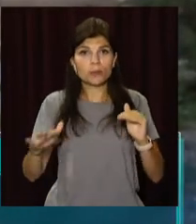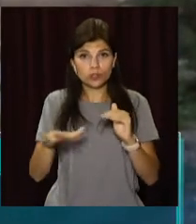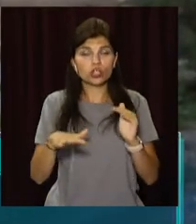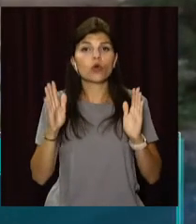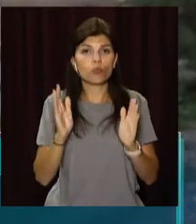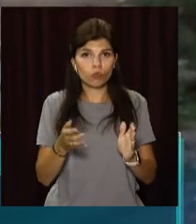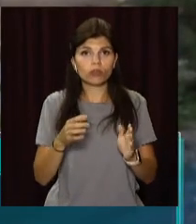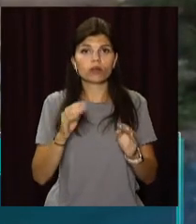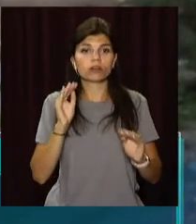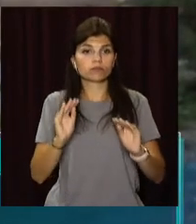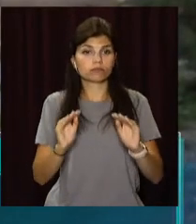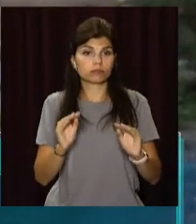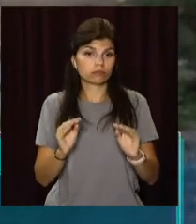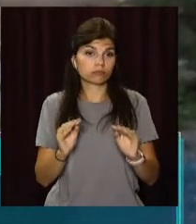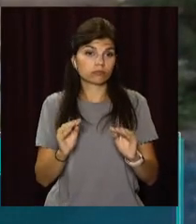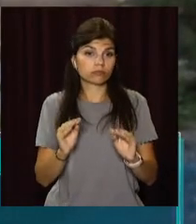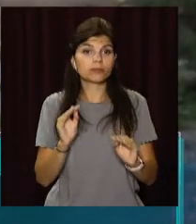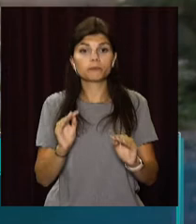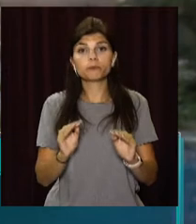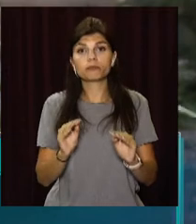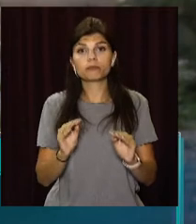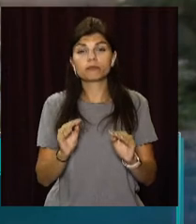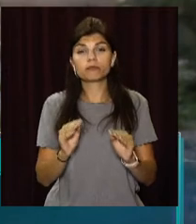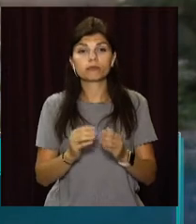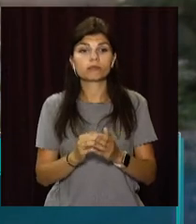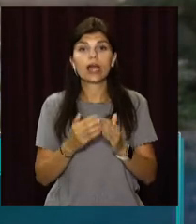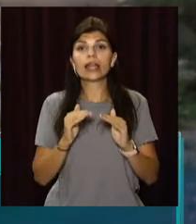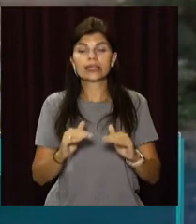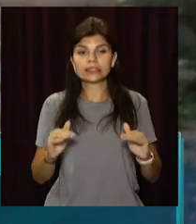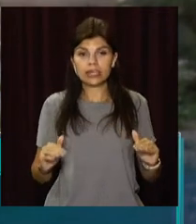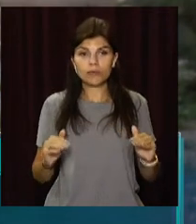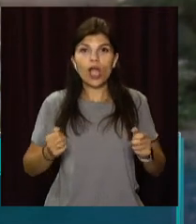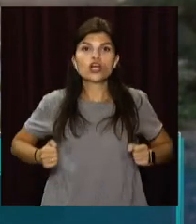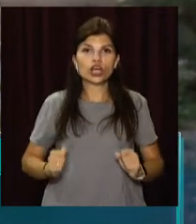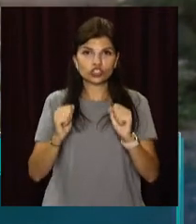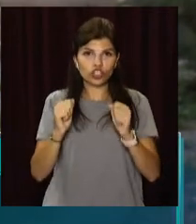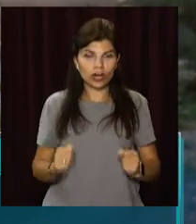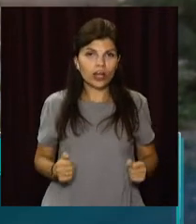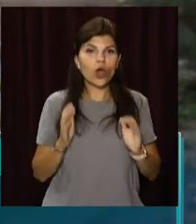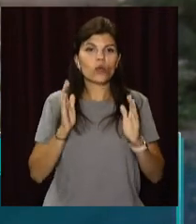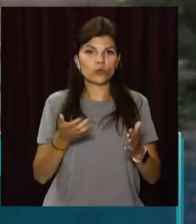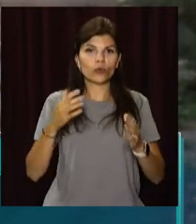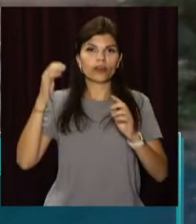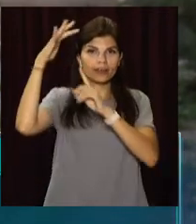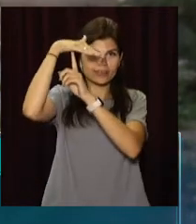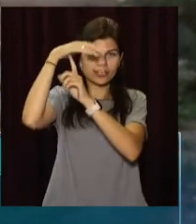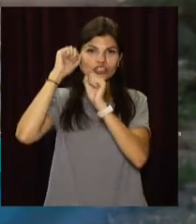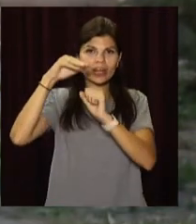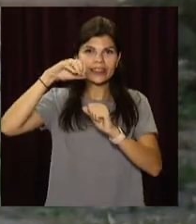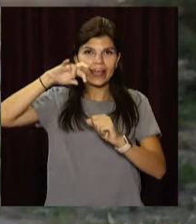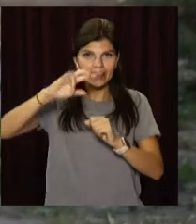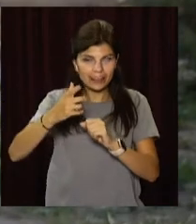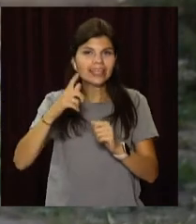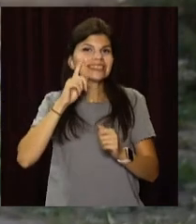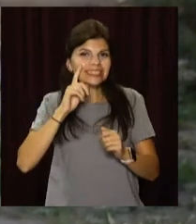буде обладнана определенными детскими качелями, будет теневой навес, будет